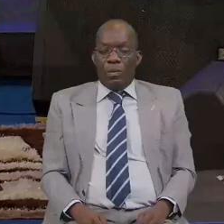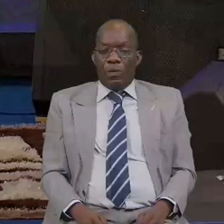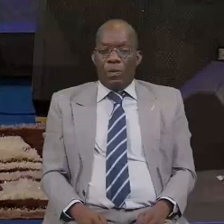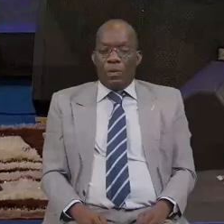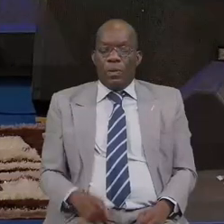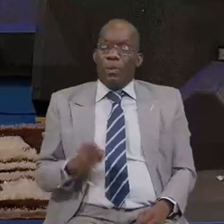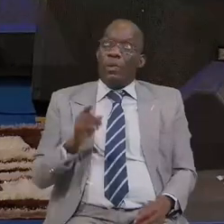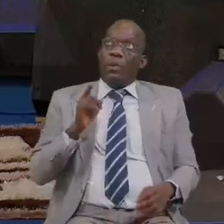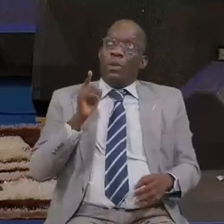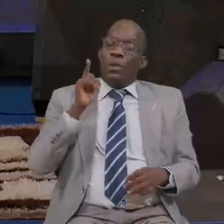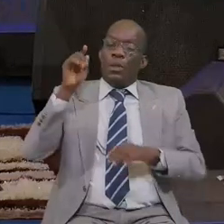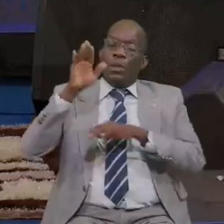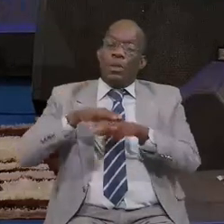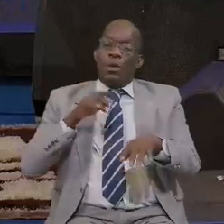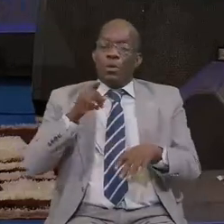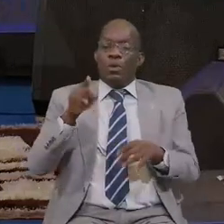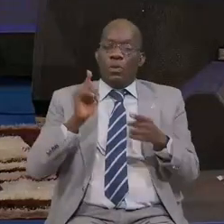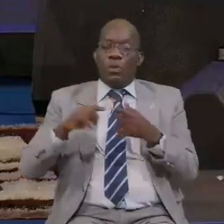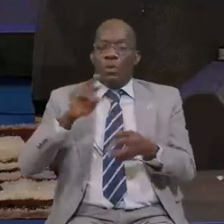Nous appelons à la repentance.